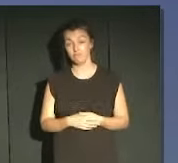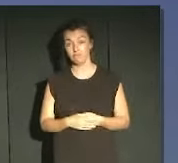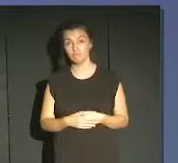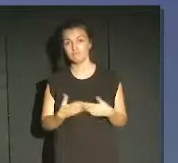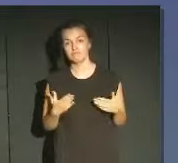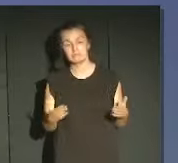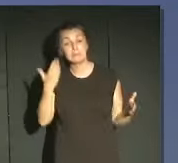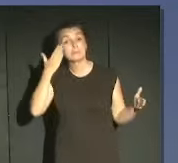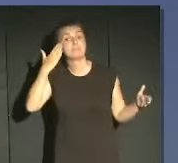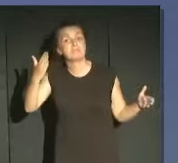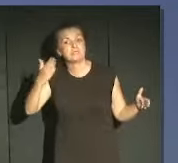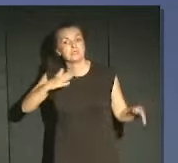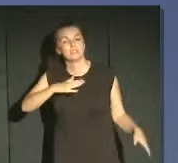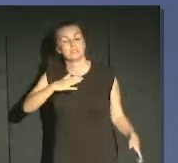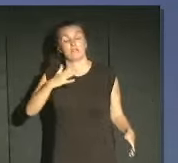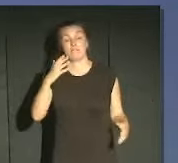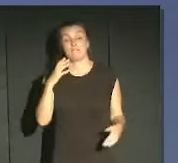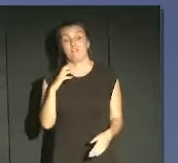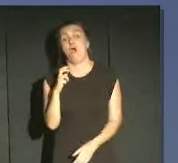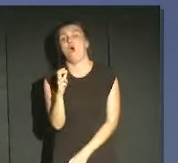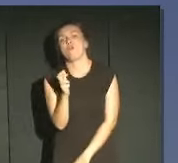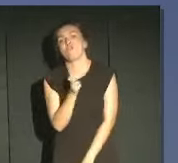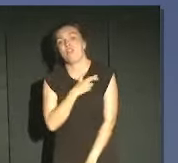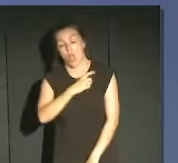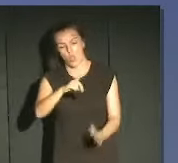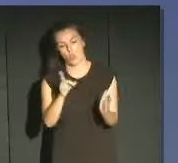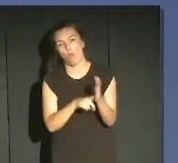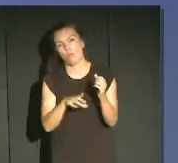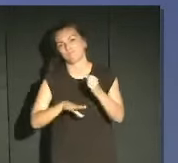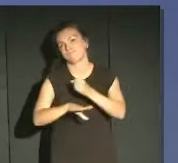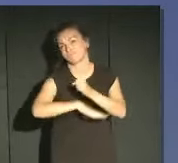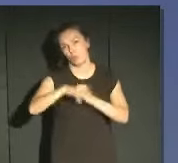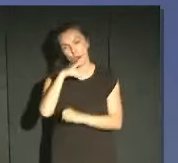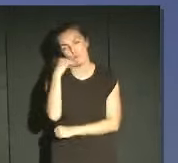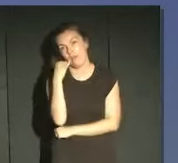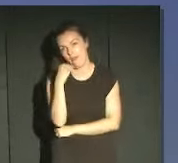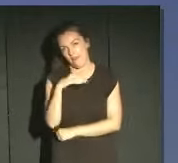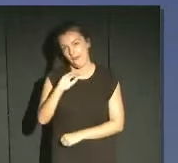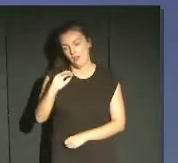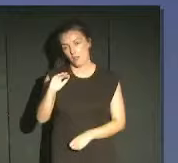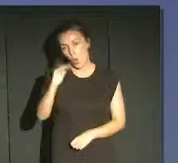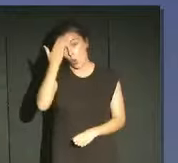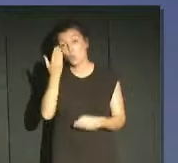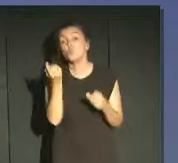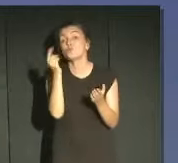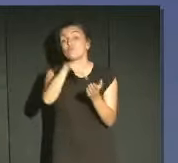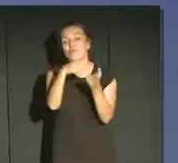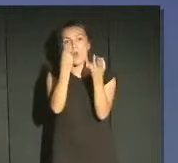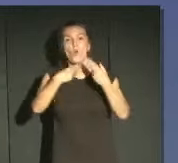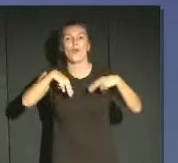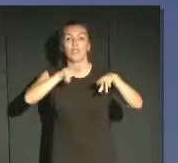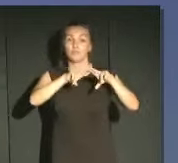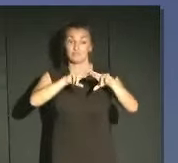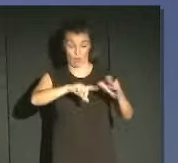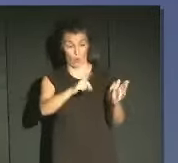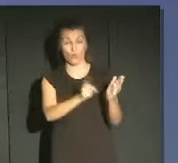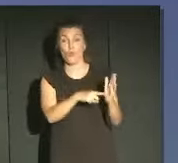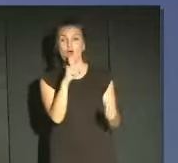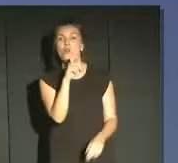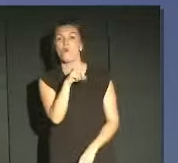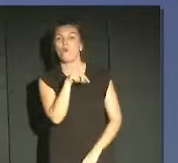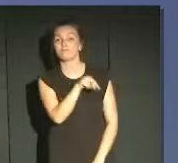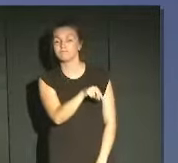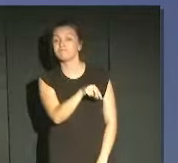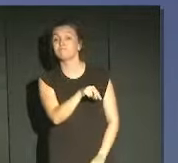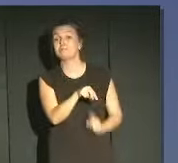sorte qu'enfin on respecte un droit fondamental humain qui a été reconnu à l'ONU c'est-à-dire le droit à l'eau et